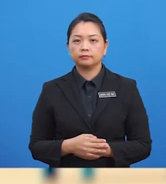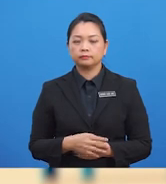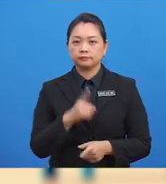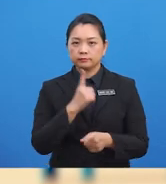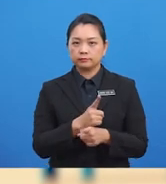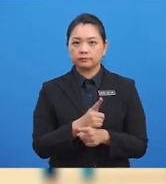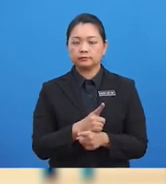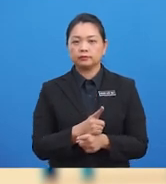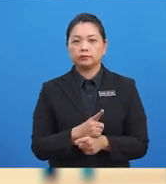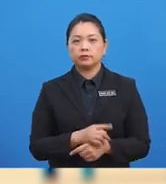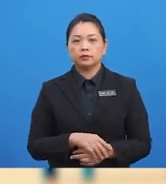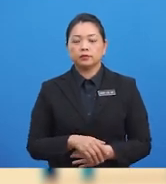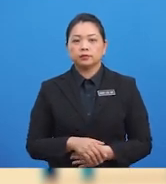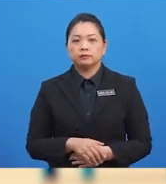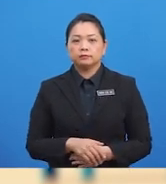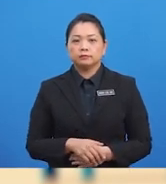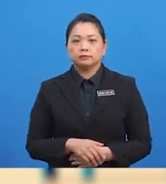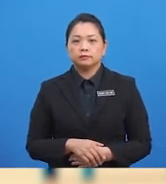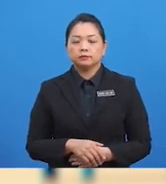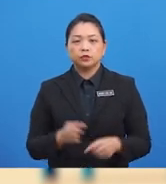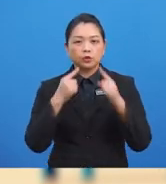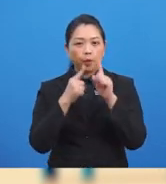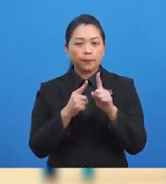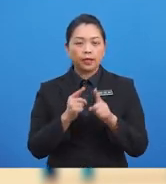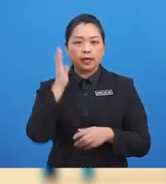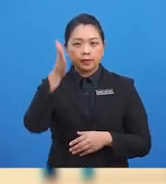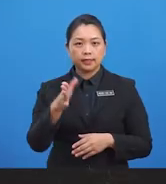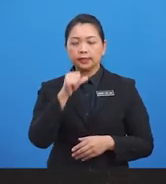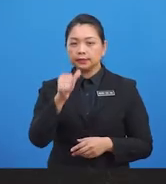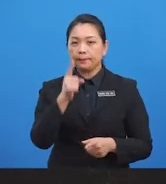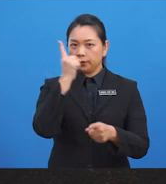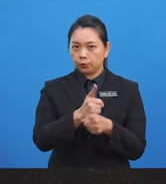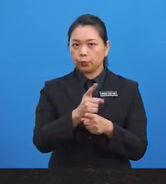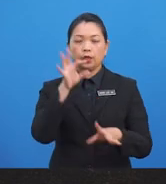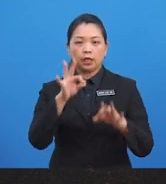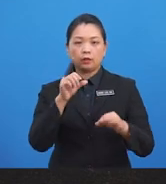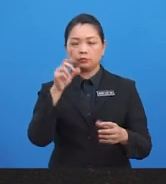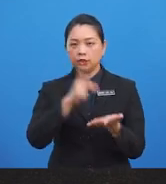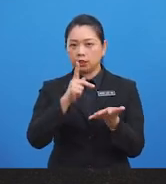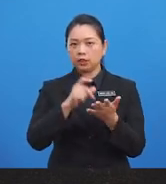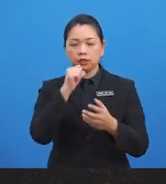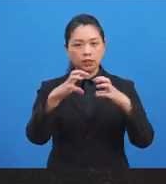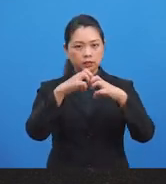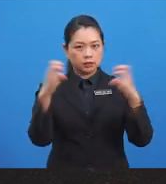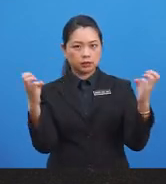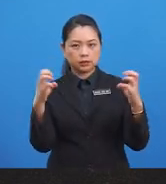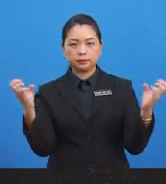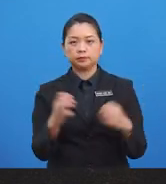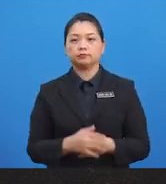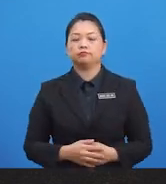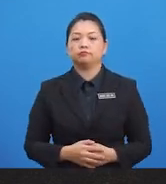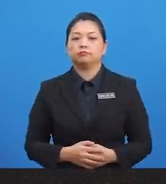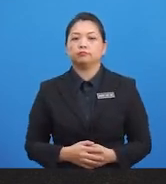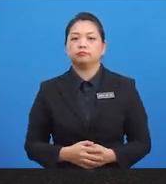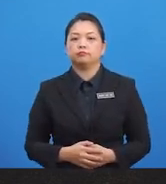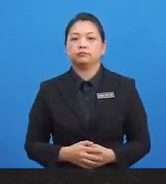Ya, betul. Jawapan yang diperolehi tidak tepat. Bagi soalan A, kita